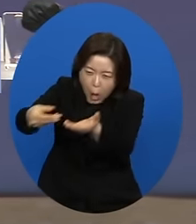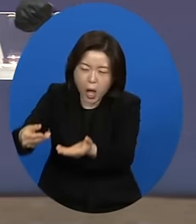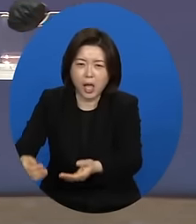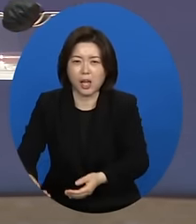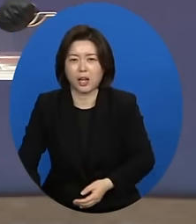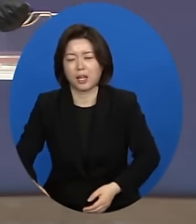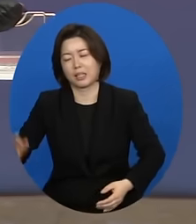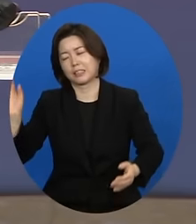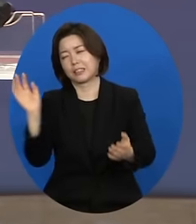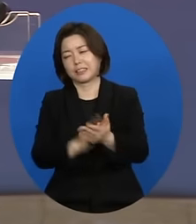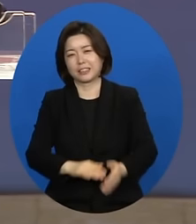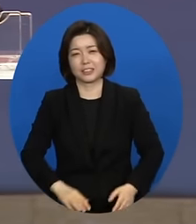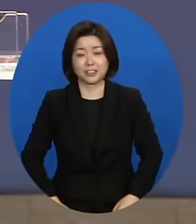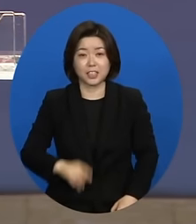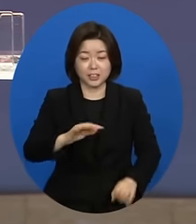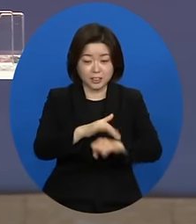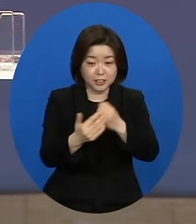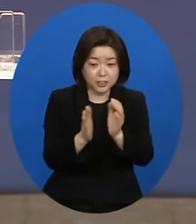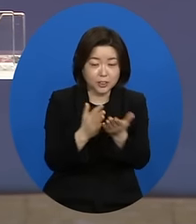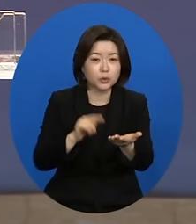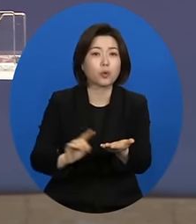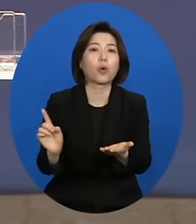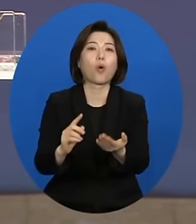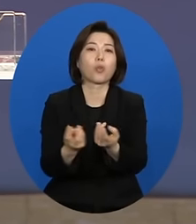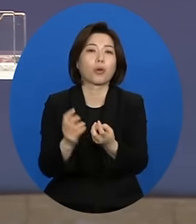그 성경이 어떻게 됐을까요?